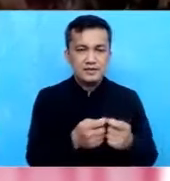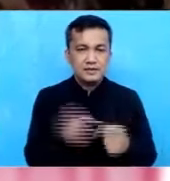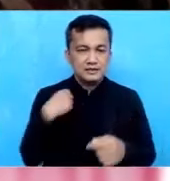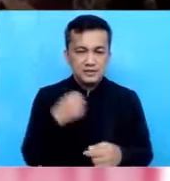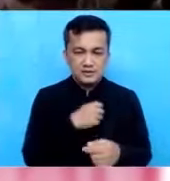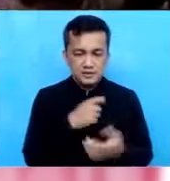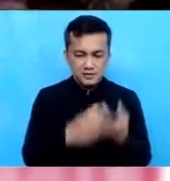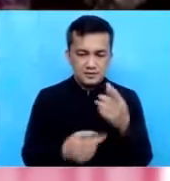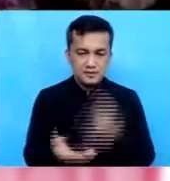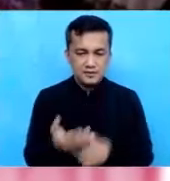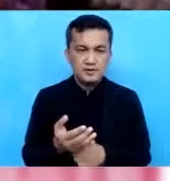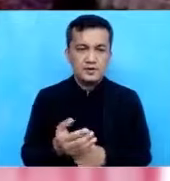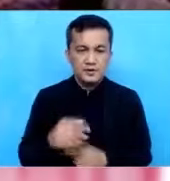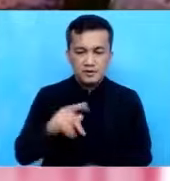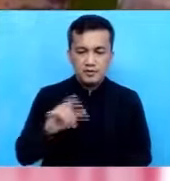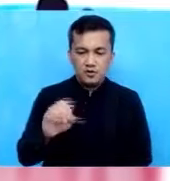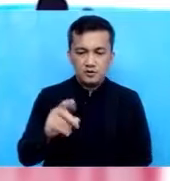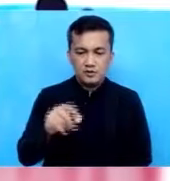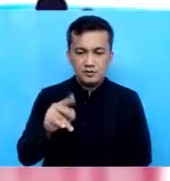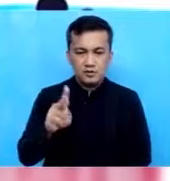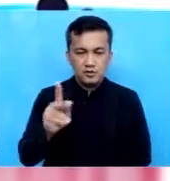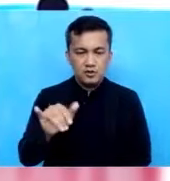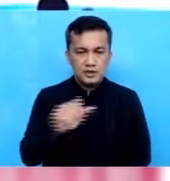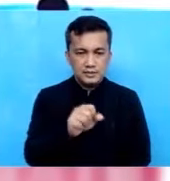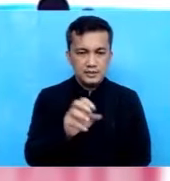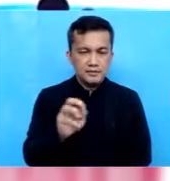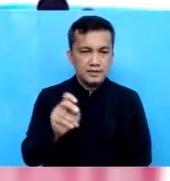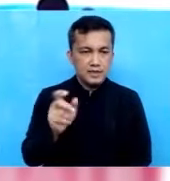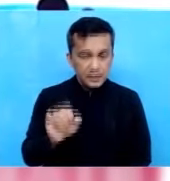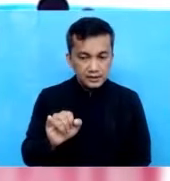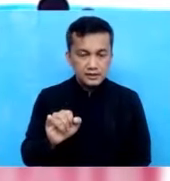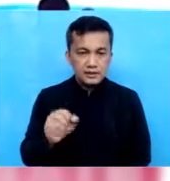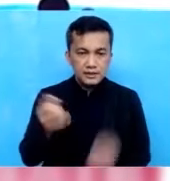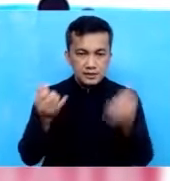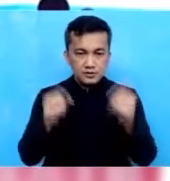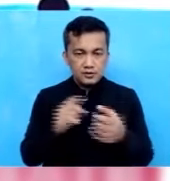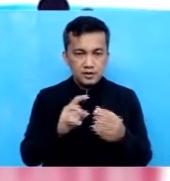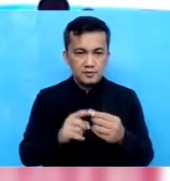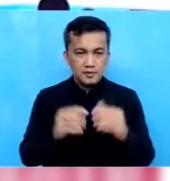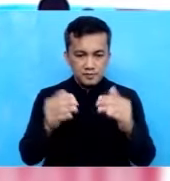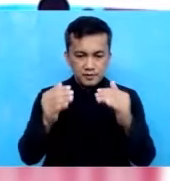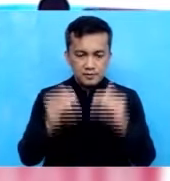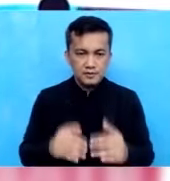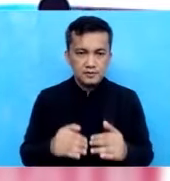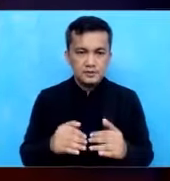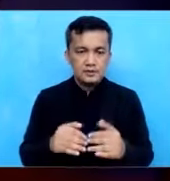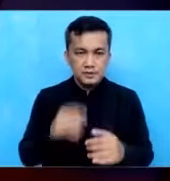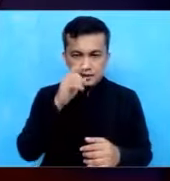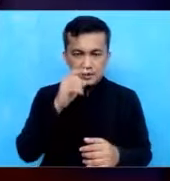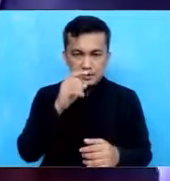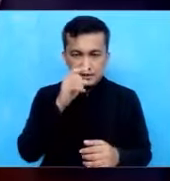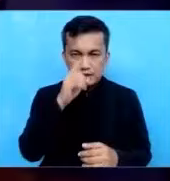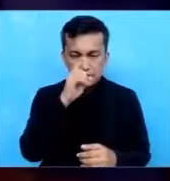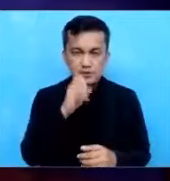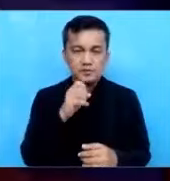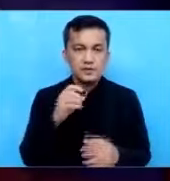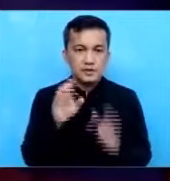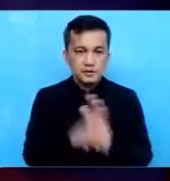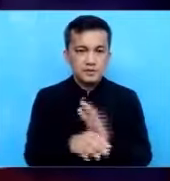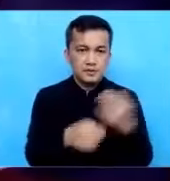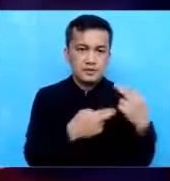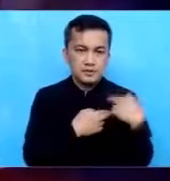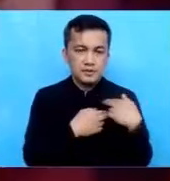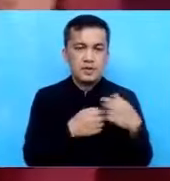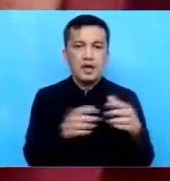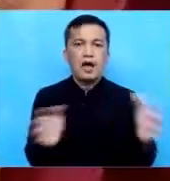ni Pastor Apollo Quiboloy na SMNI, ang issue tungkol sa pagbababa ng age of criminal responsibility na uwi na sa bangayan tungkol